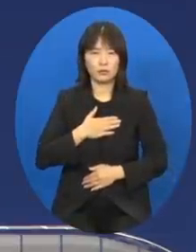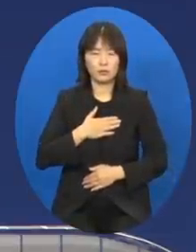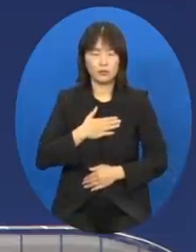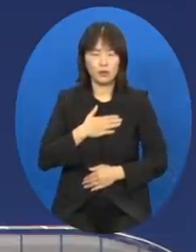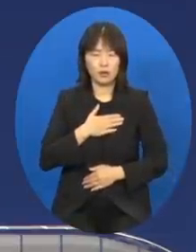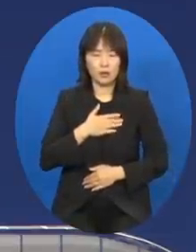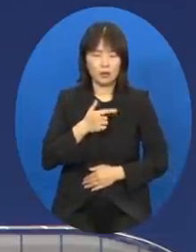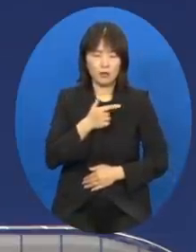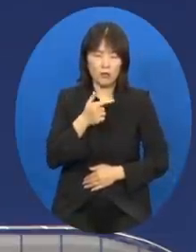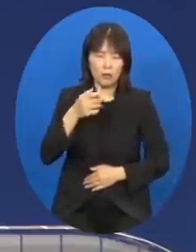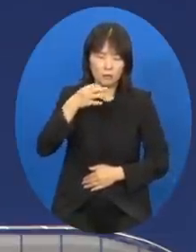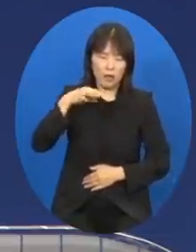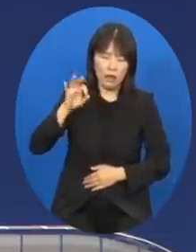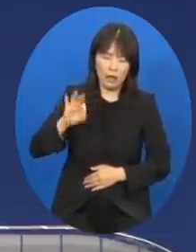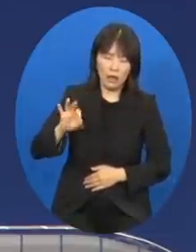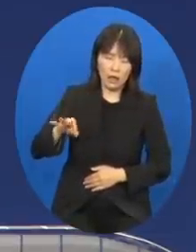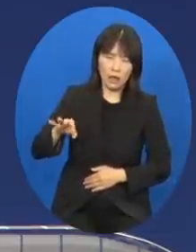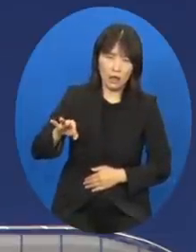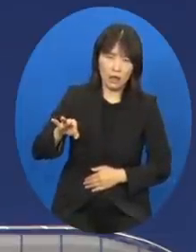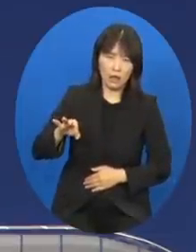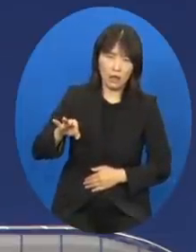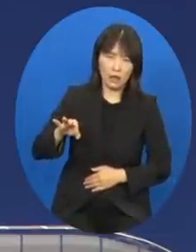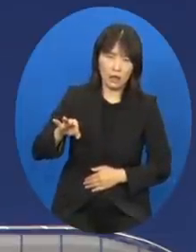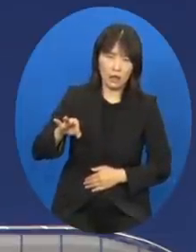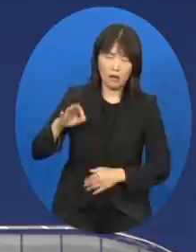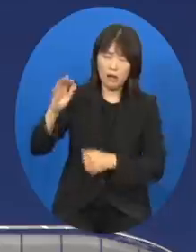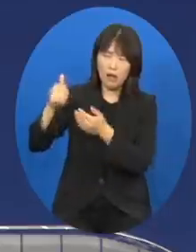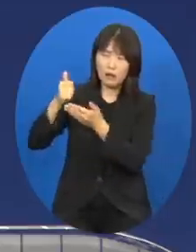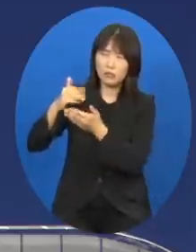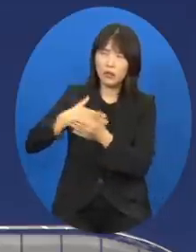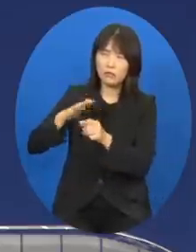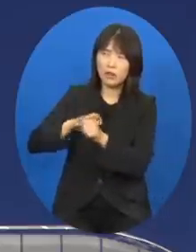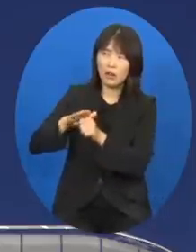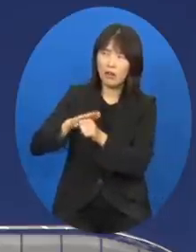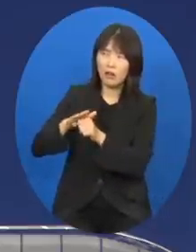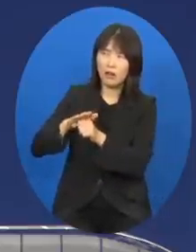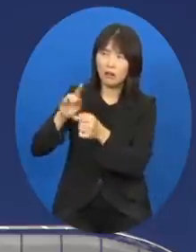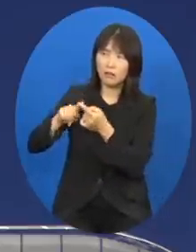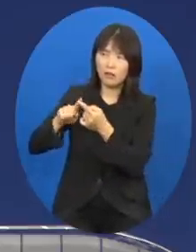때문에 하나님이 나를 사랑하신다는 거 믿을 수가 없어.